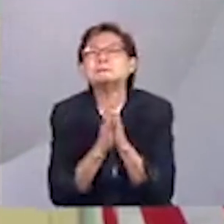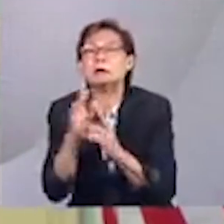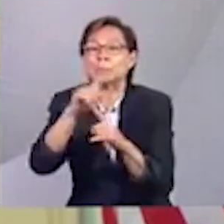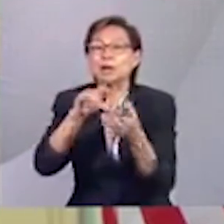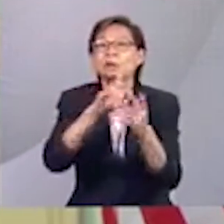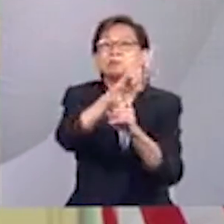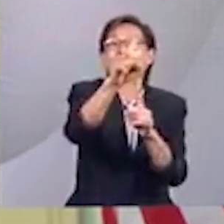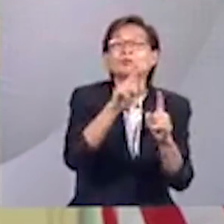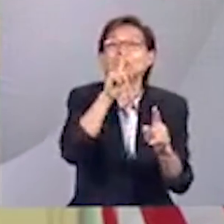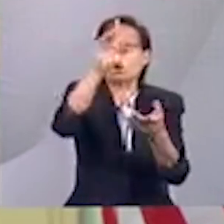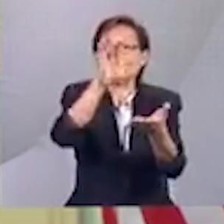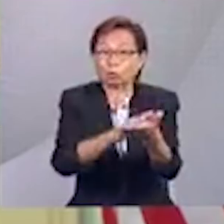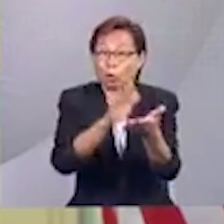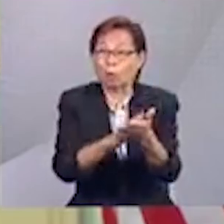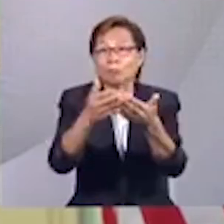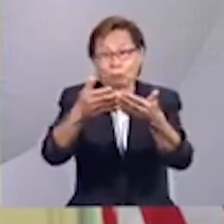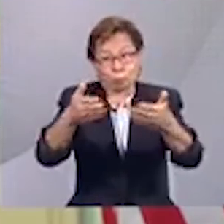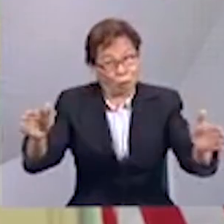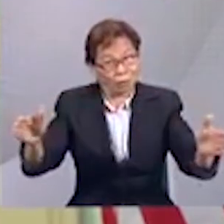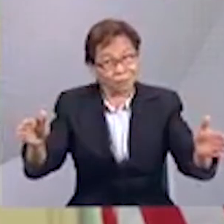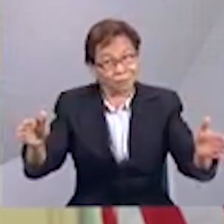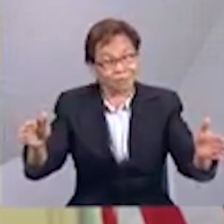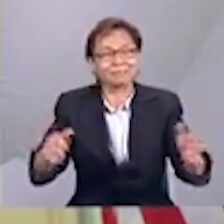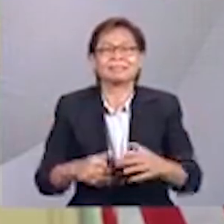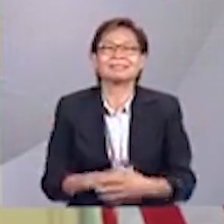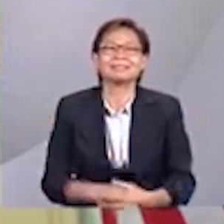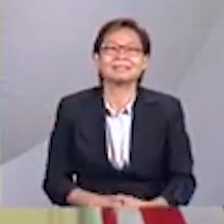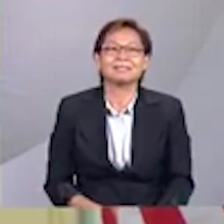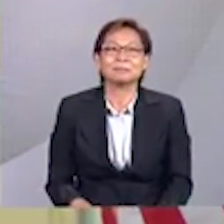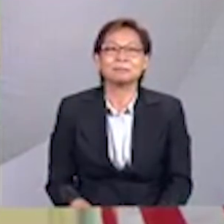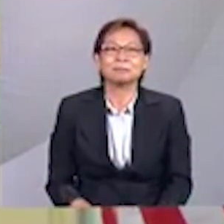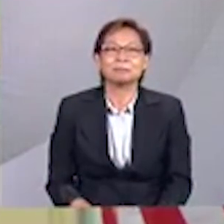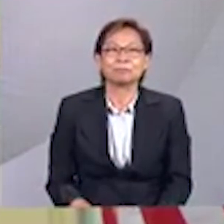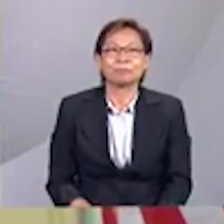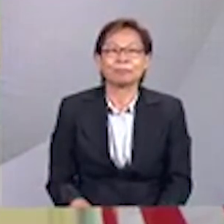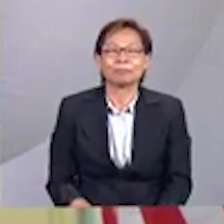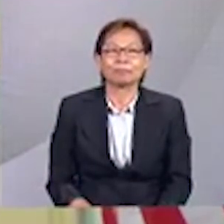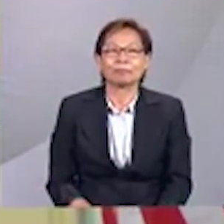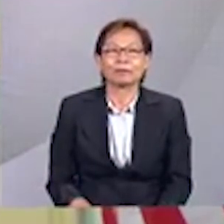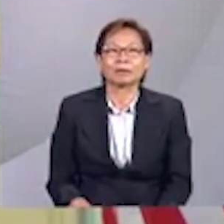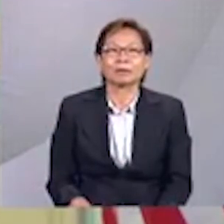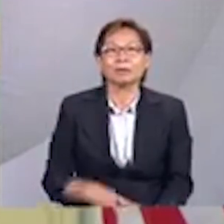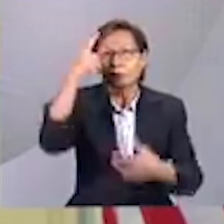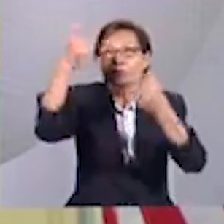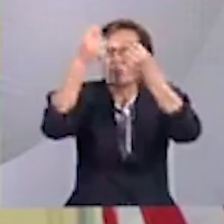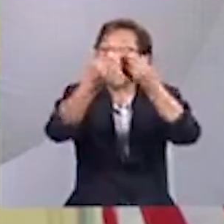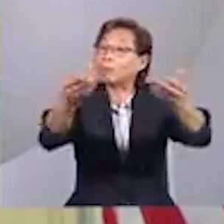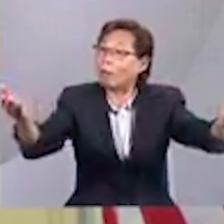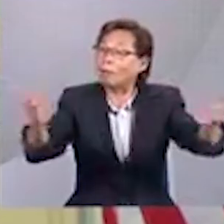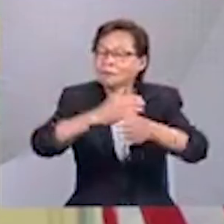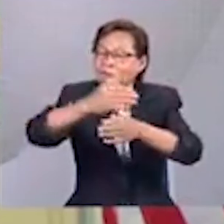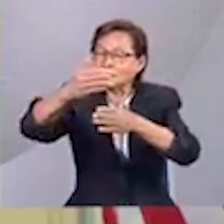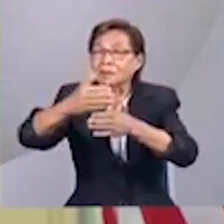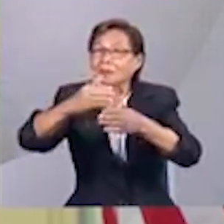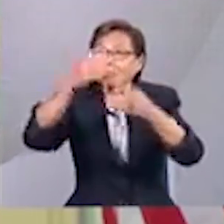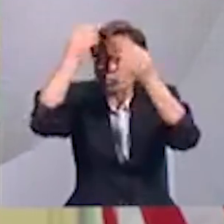tarikh sebenar sekolah akan dibuka semula. Untuk makluman semua, setelah